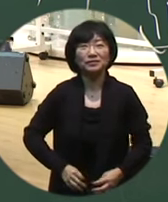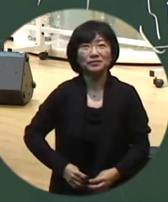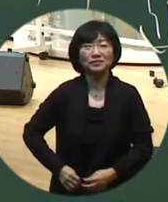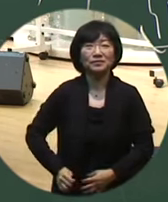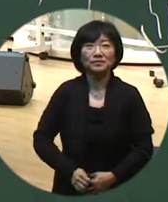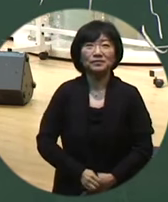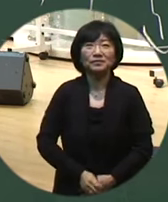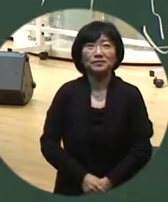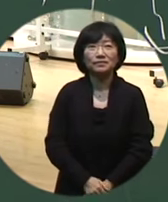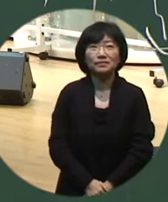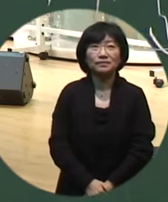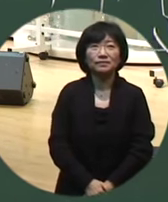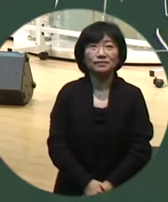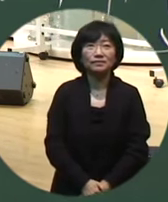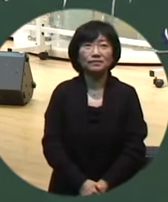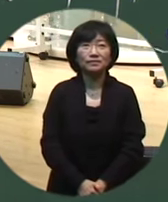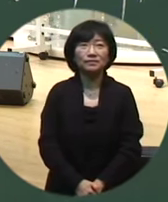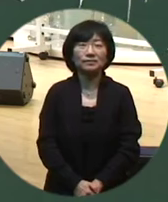혹시